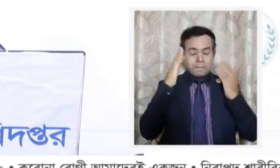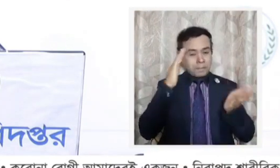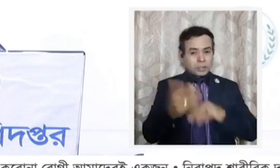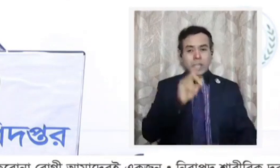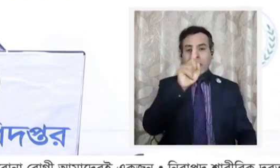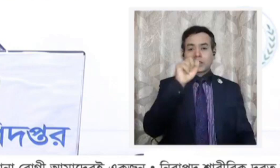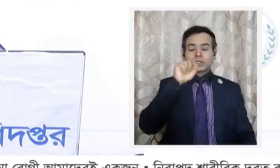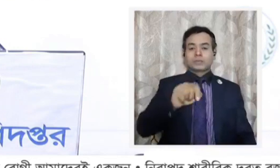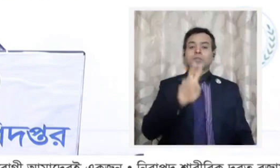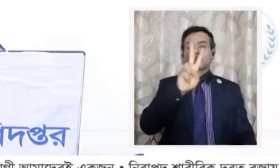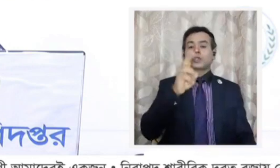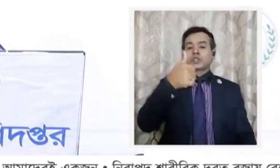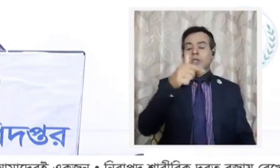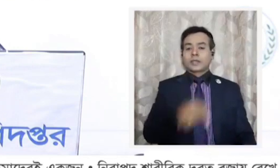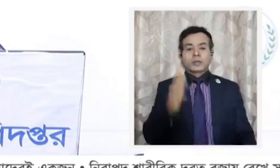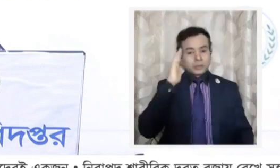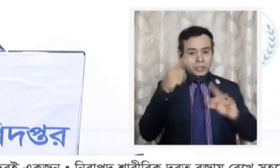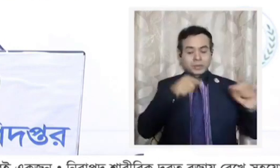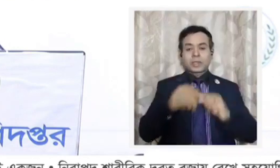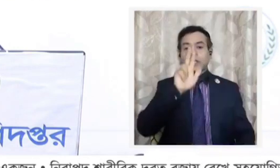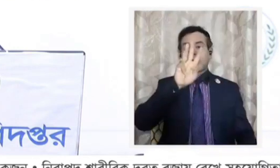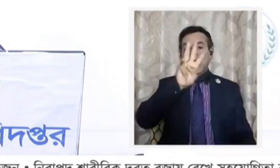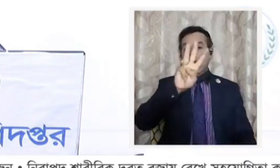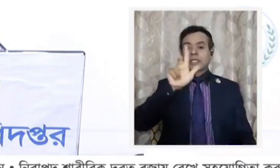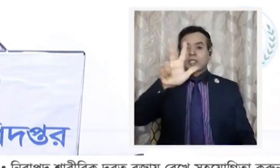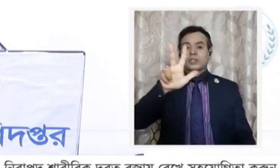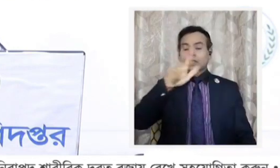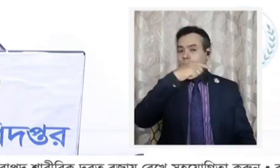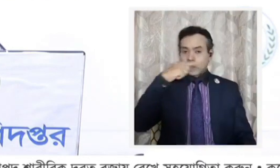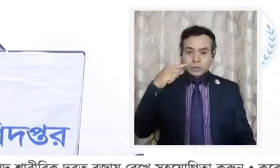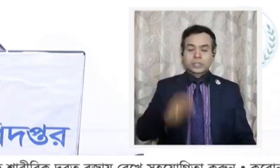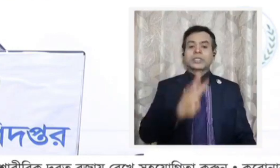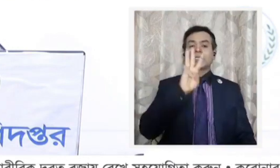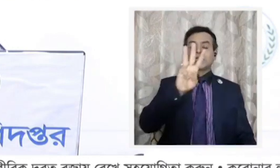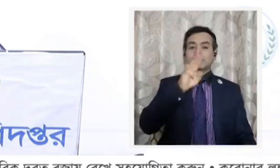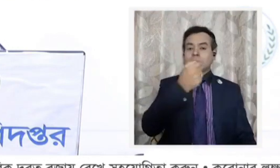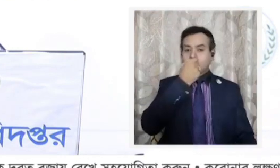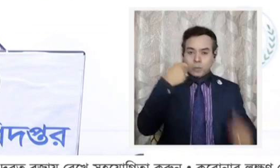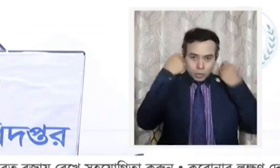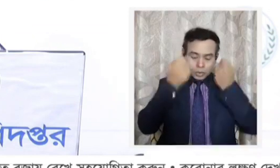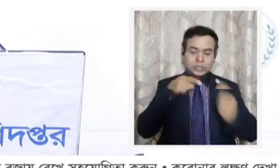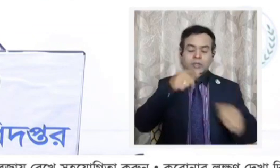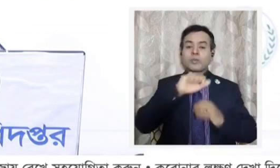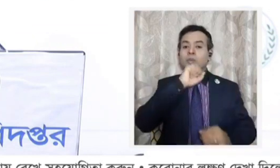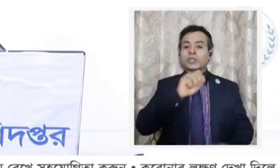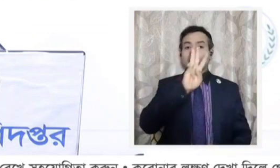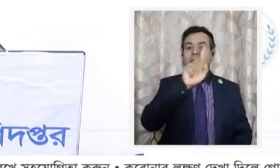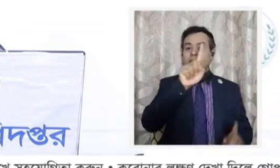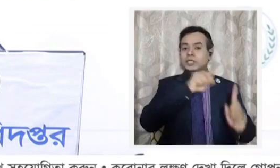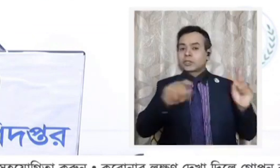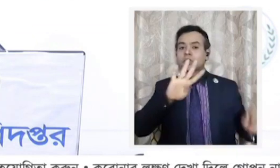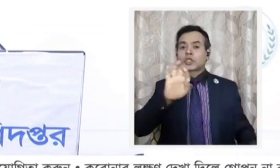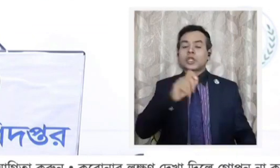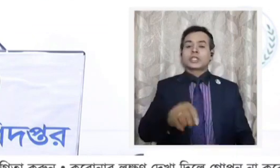শনাক্ত বিবেচনায় মৃত্যুর হার 1.26%। যারা মৃত্যুবরণ করেছেন তাদের মধ্যে 38 জন পুরুষ, 3 জন নারী